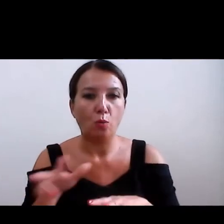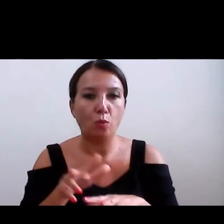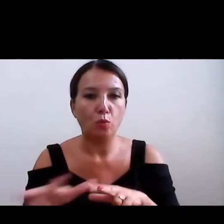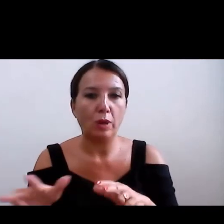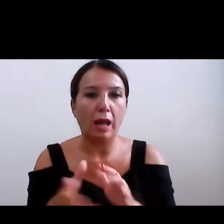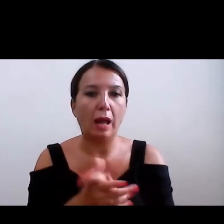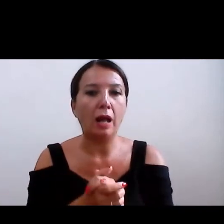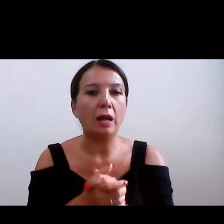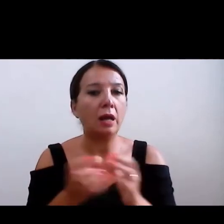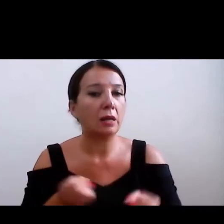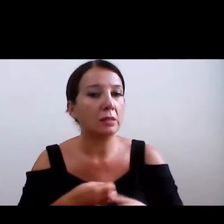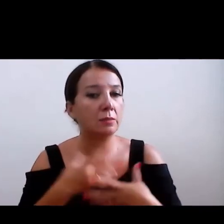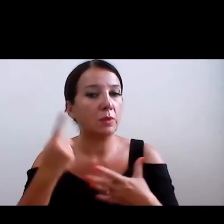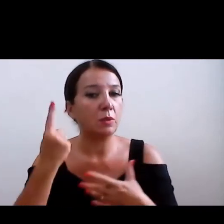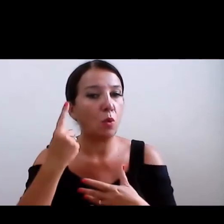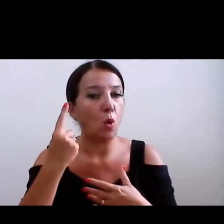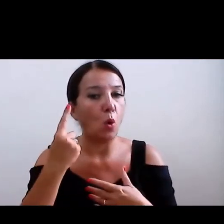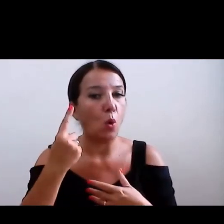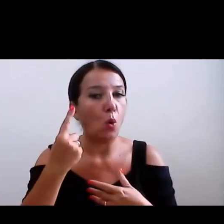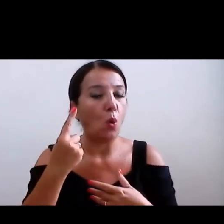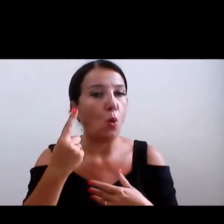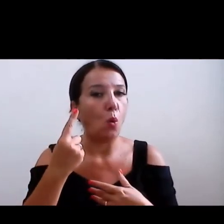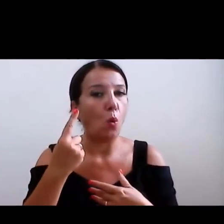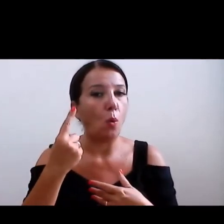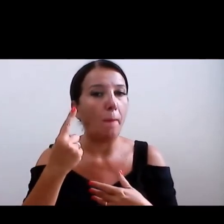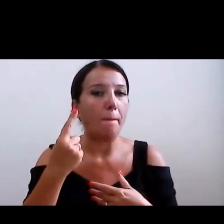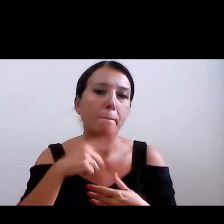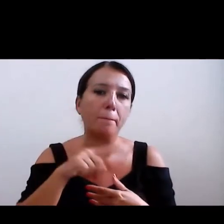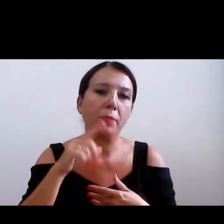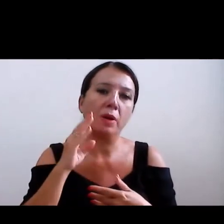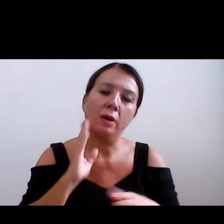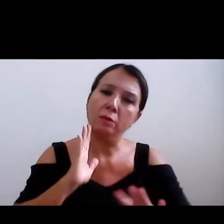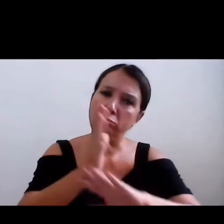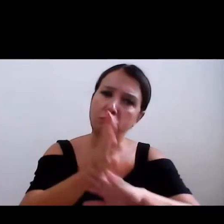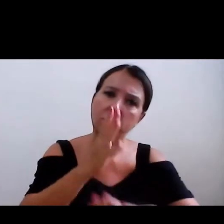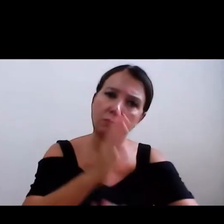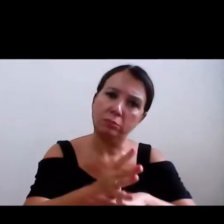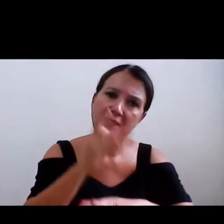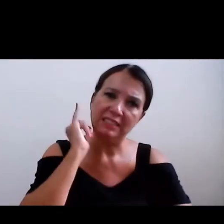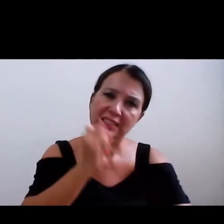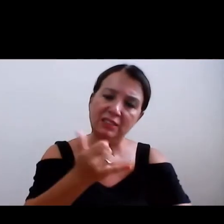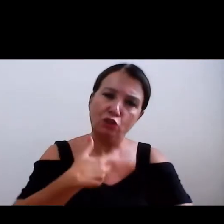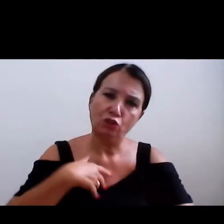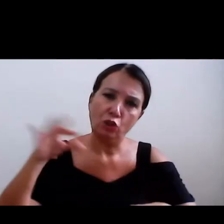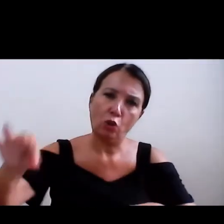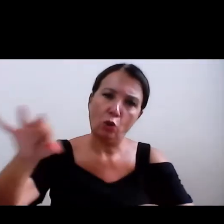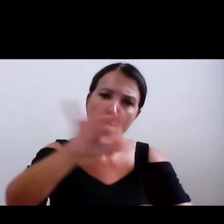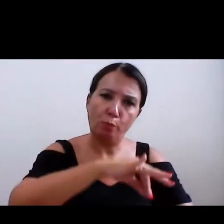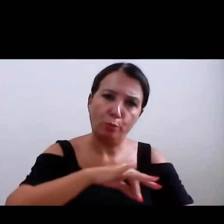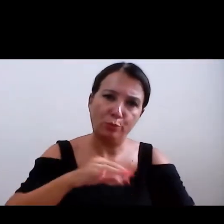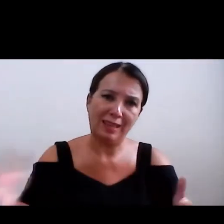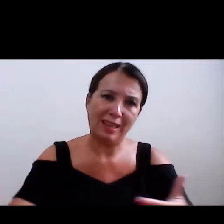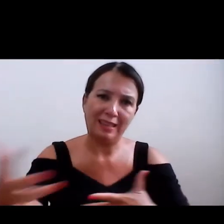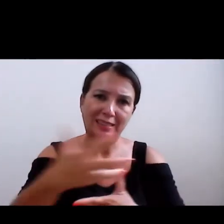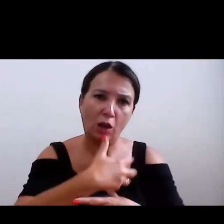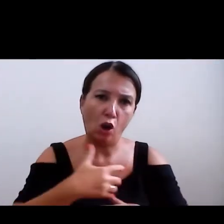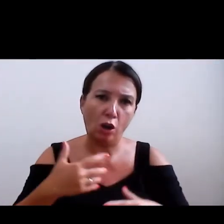personalmente esprimo un'opinione, poi Claudia intervieni anche tu ovviamente, assolutamente sì, ci sono i punti di raccolta comunali,